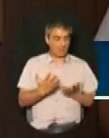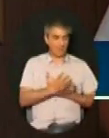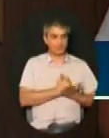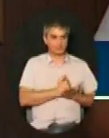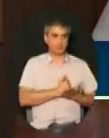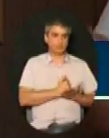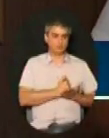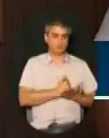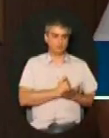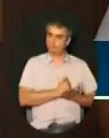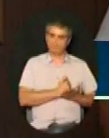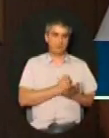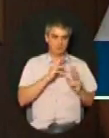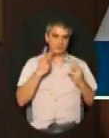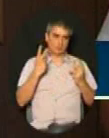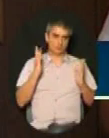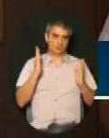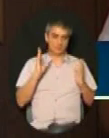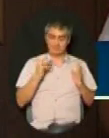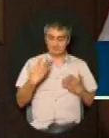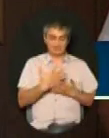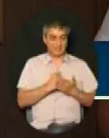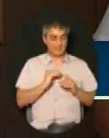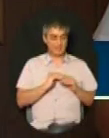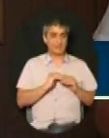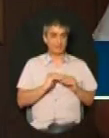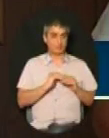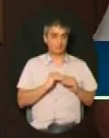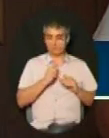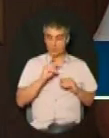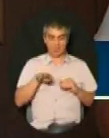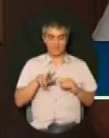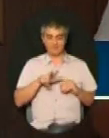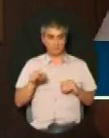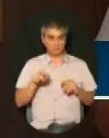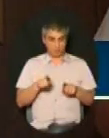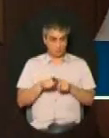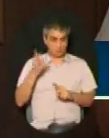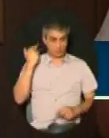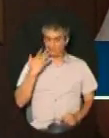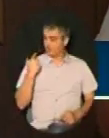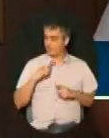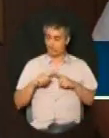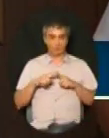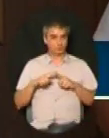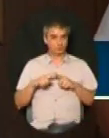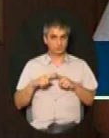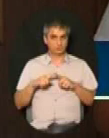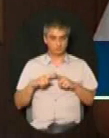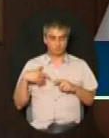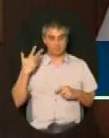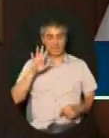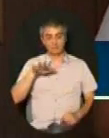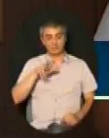ההכנסות לא פחות חשוב. כי אם השכר מינימום לא יהיה 4,300 כפי שהיה לפני כמה חודשים, אלא